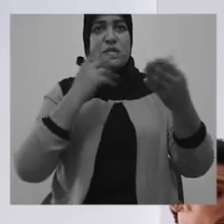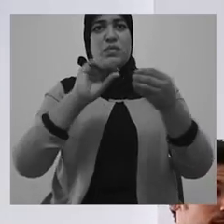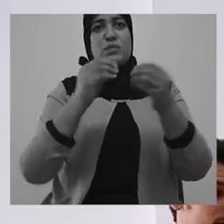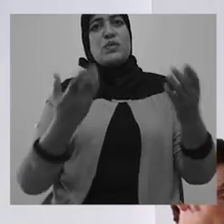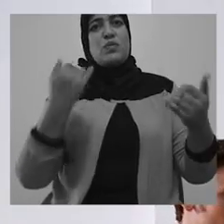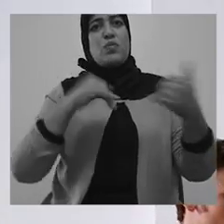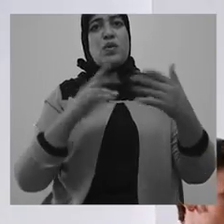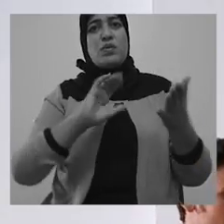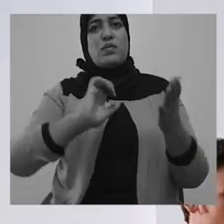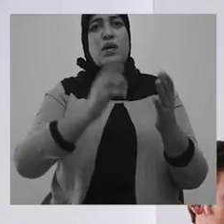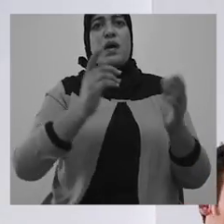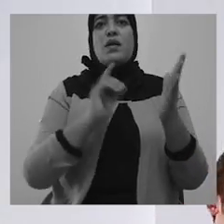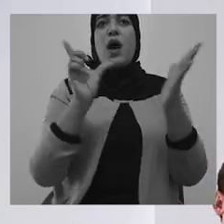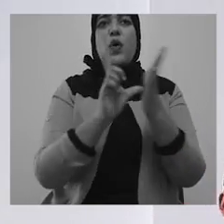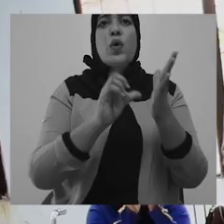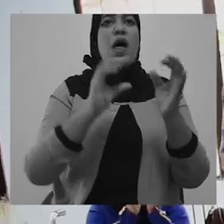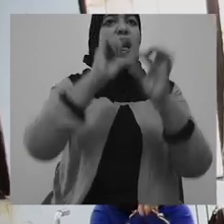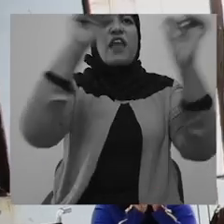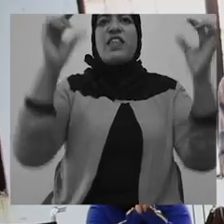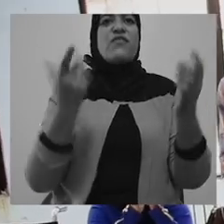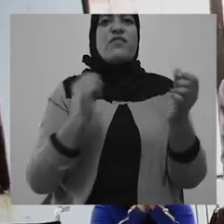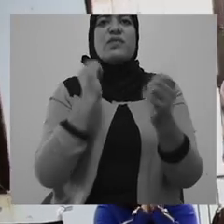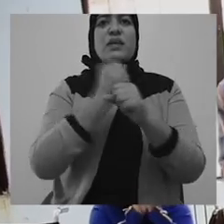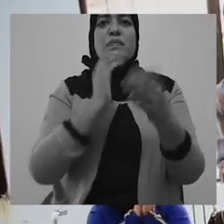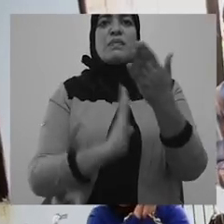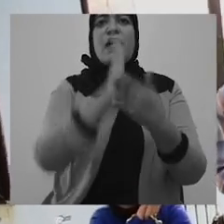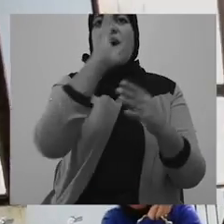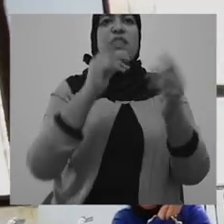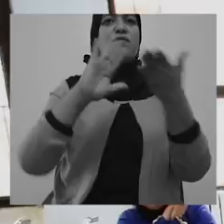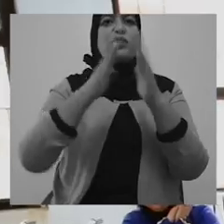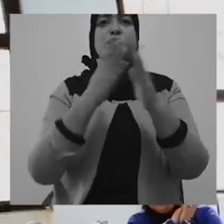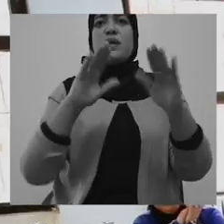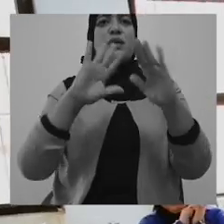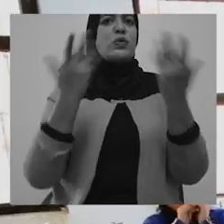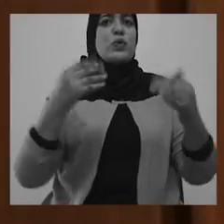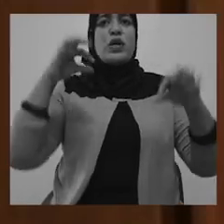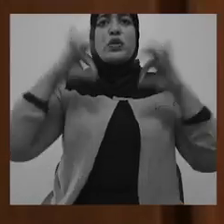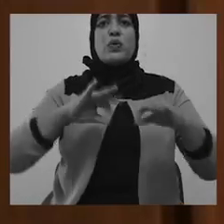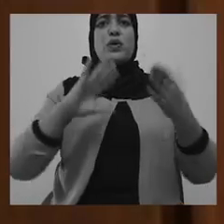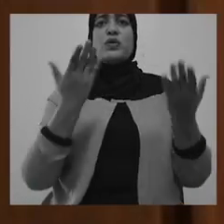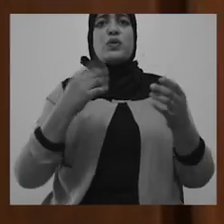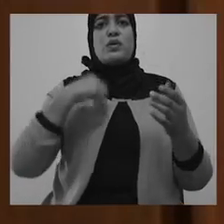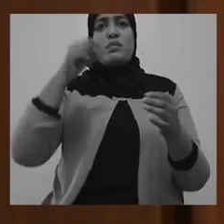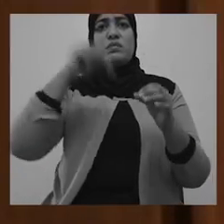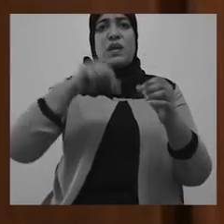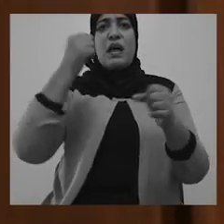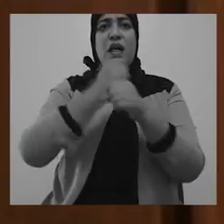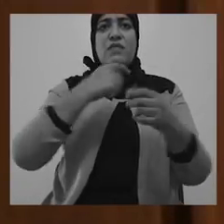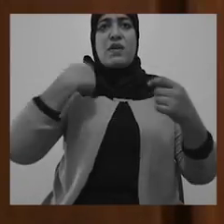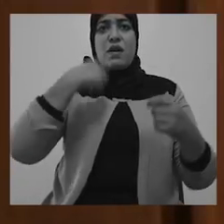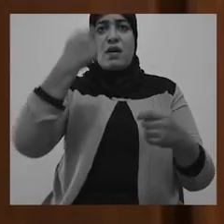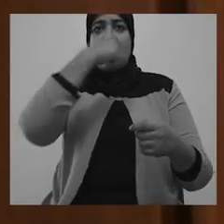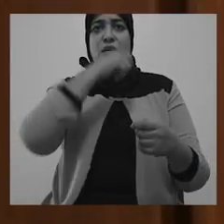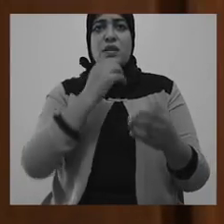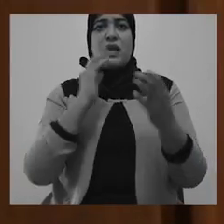prestations. L'objectif n'est pas de prendre le rôle de l'État par les associations. Notre principal objectif